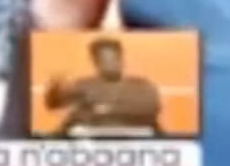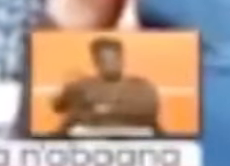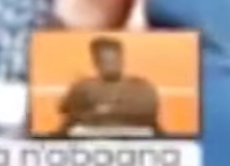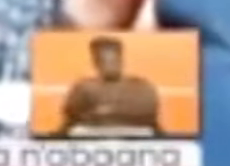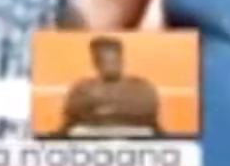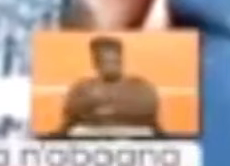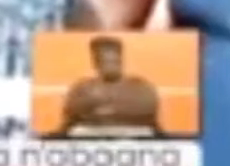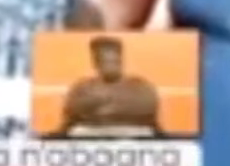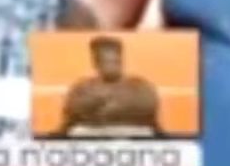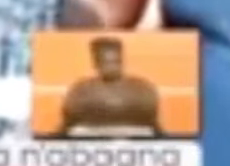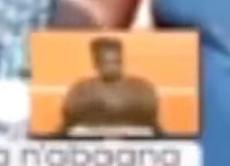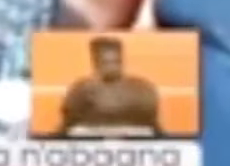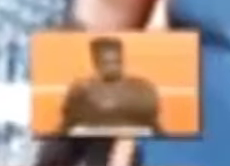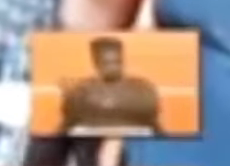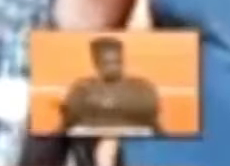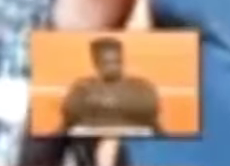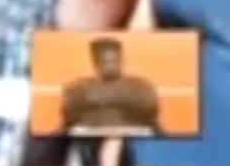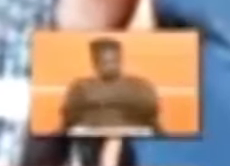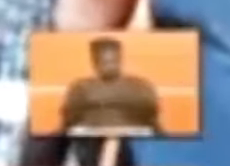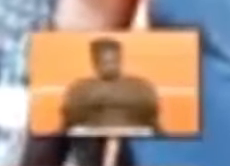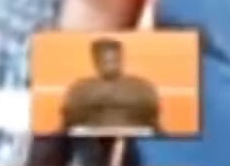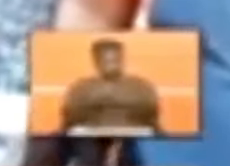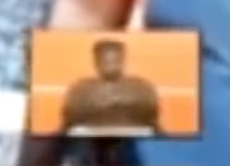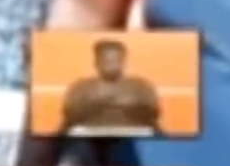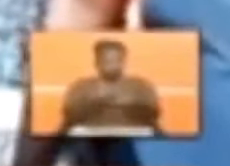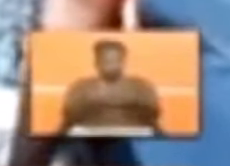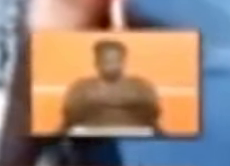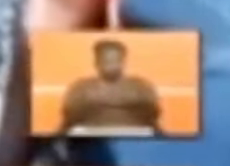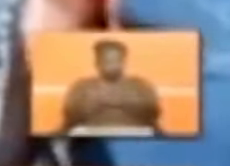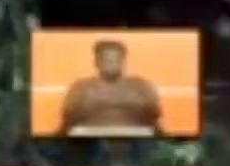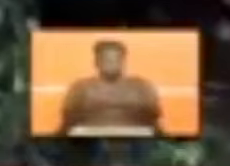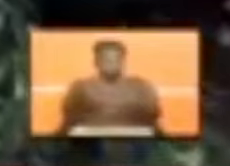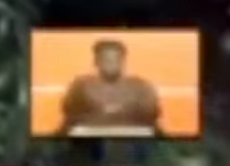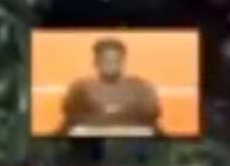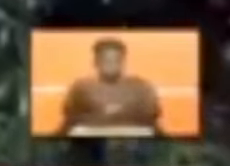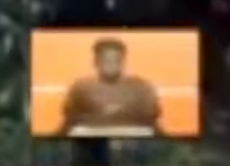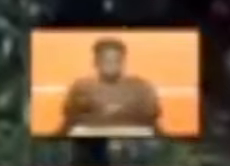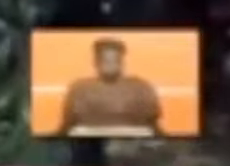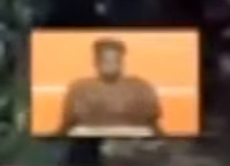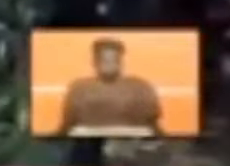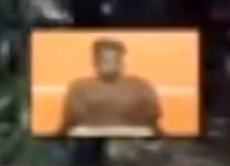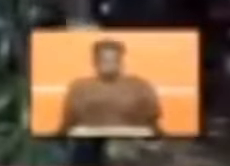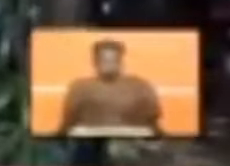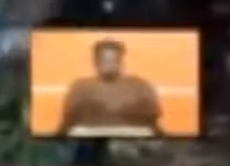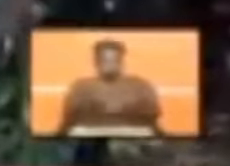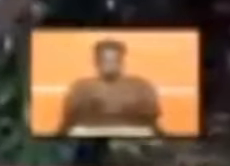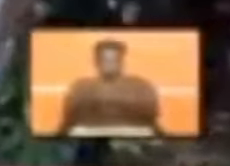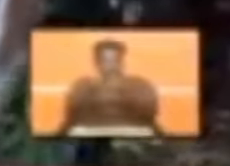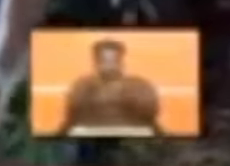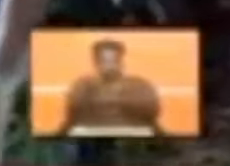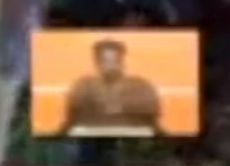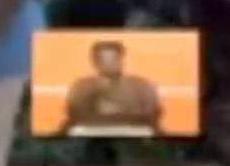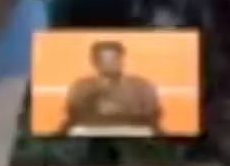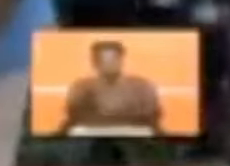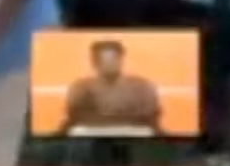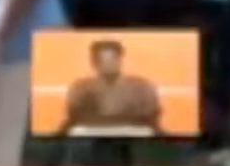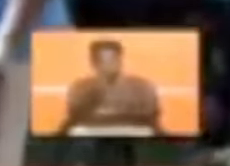naagenda ekiro n'abapiikinga mu ssaawa awo nga zigenda kukoona mwemu kasi mukiyaga abadde akola n'enyansi ku siteegi ya bodaboda era